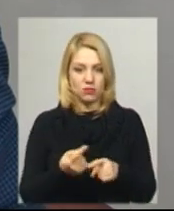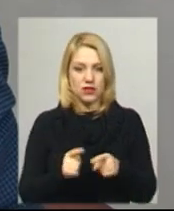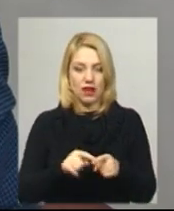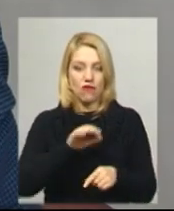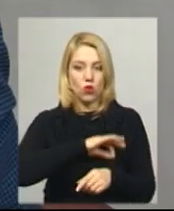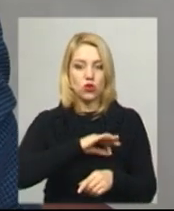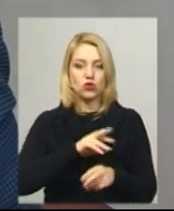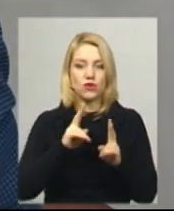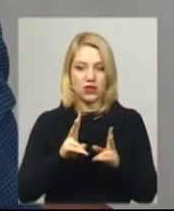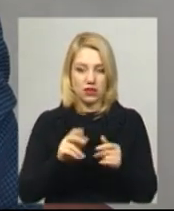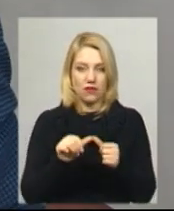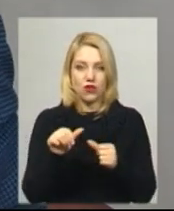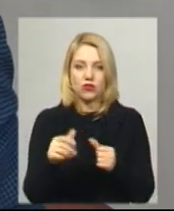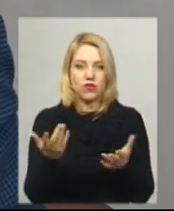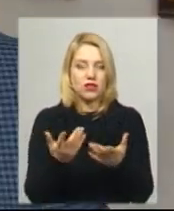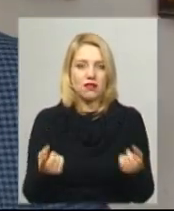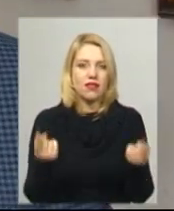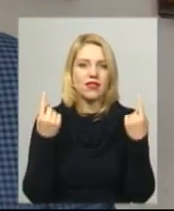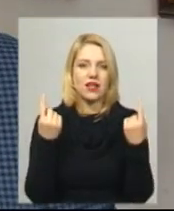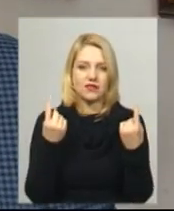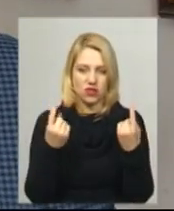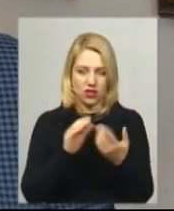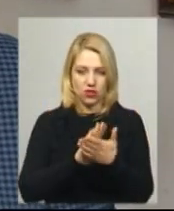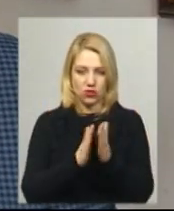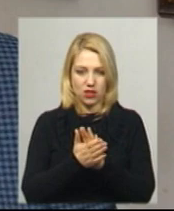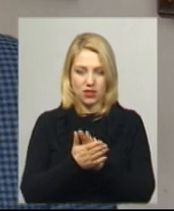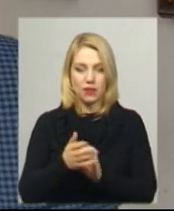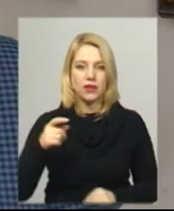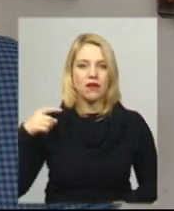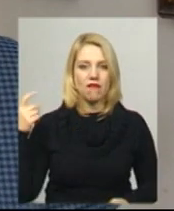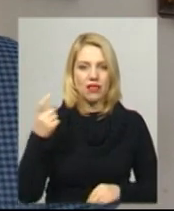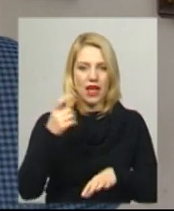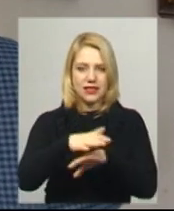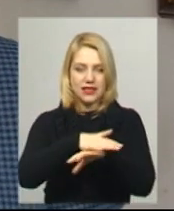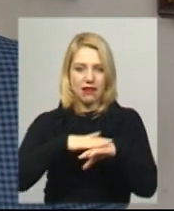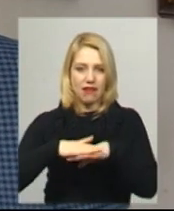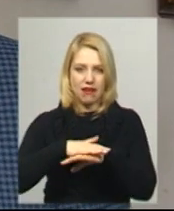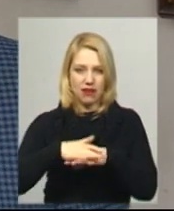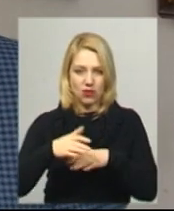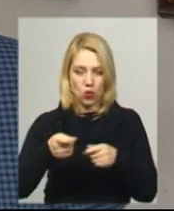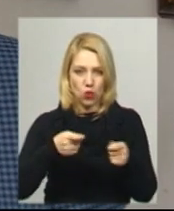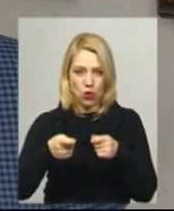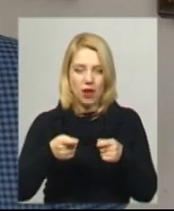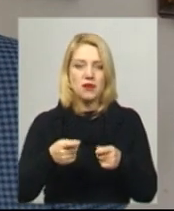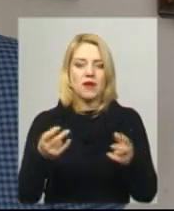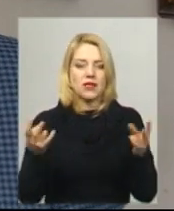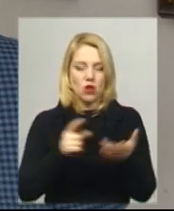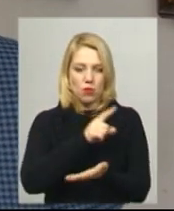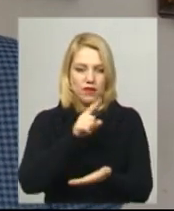виключення в якісь надзвичайні ситуації. Власник ринку зобов'язаний після завершення